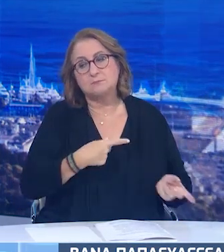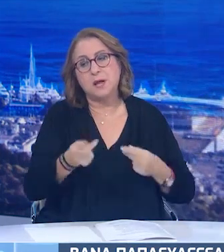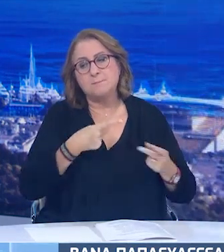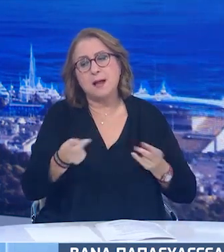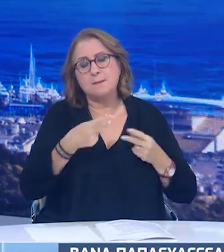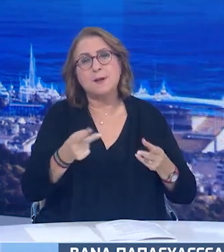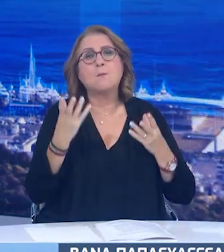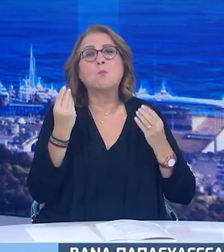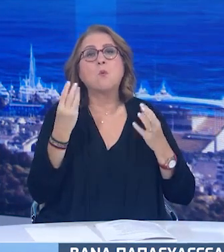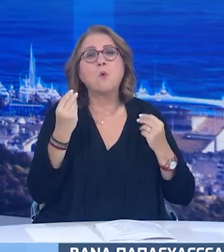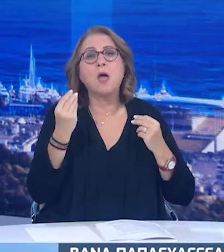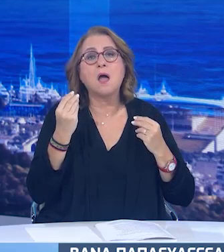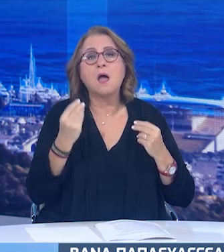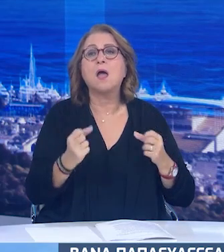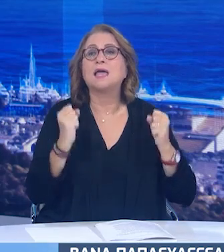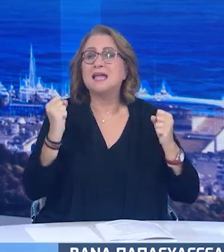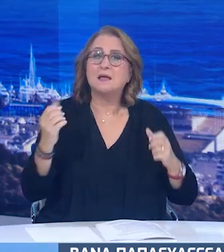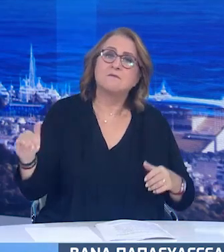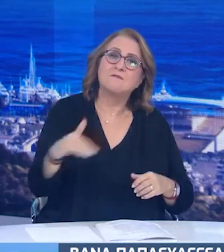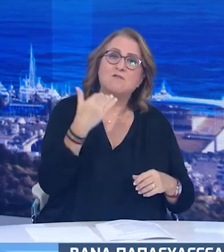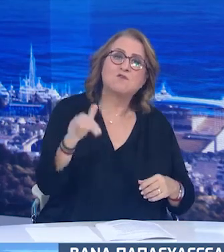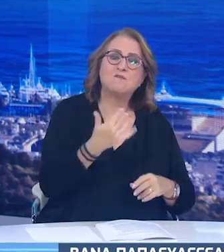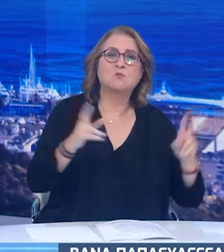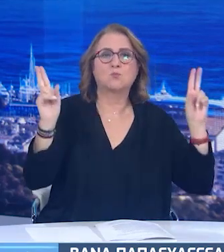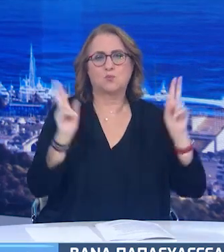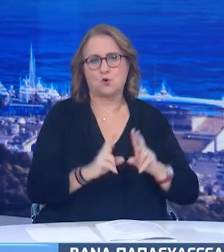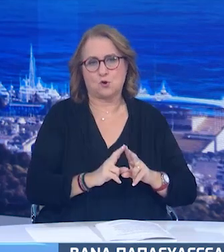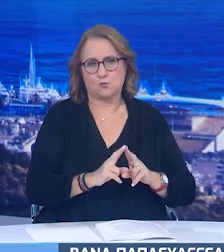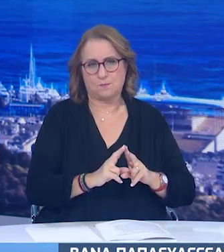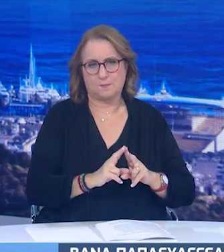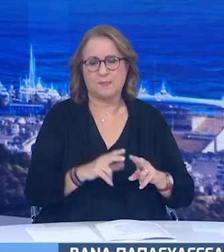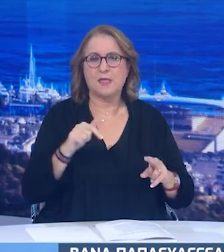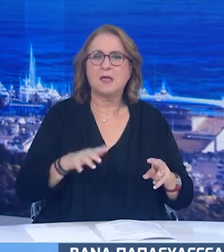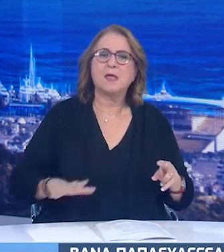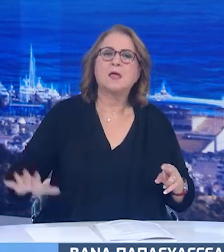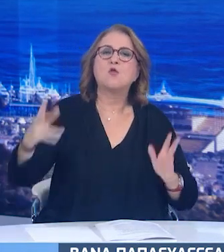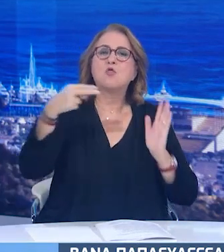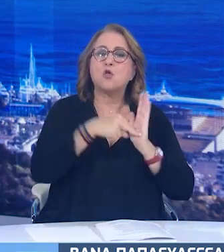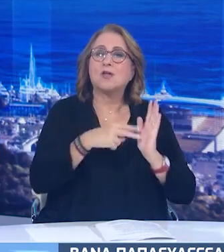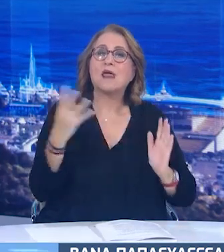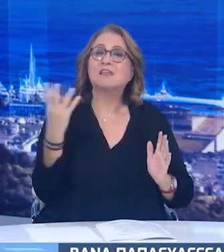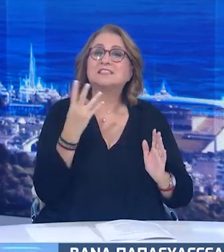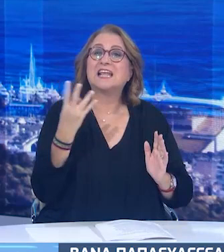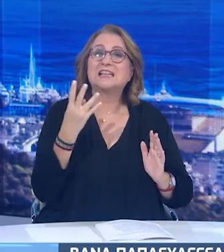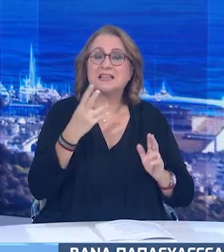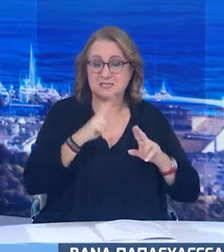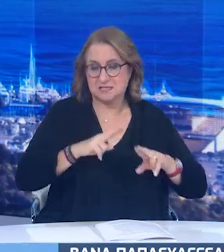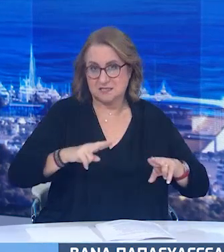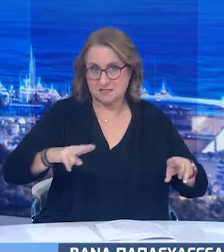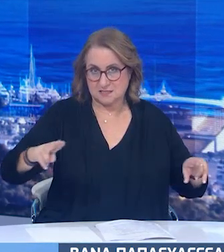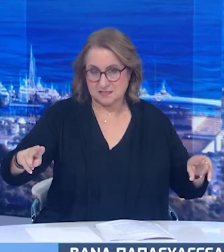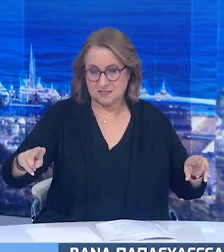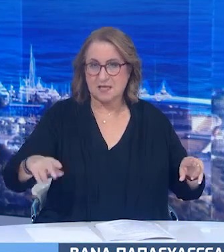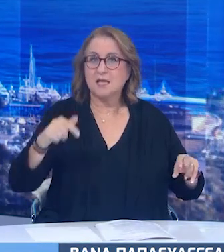συνολικός αριθμός των νοσηλευόμενων στην επικράτεια μειώθηκε στους 2.044 ασθενείς και ο κυλιόμενος μέσος όρος